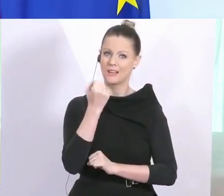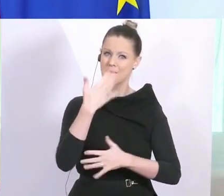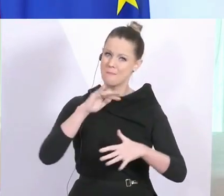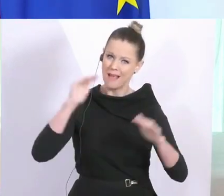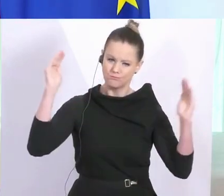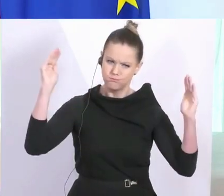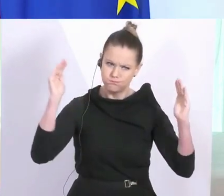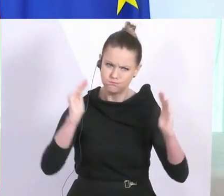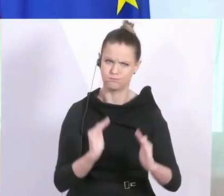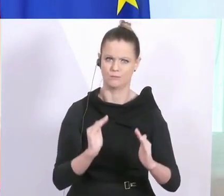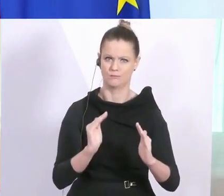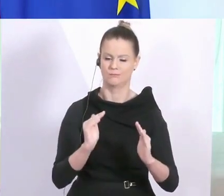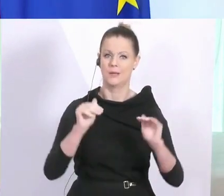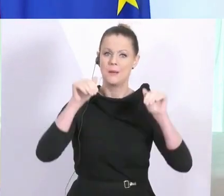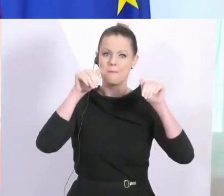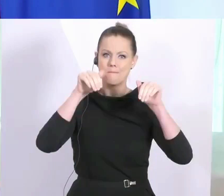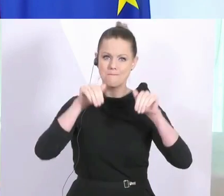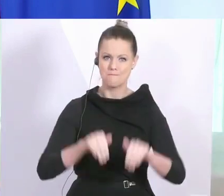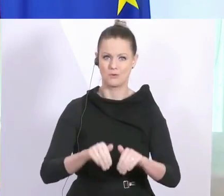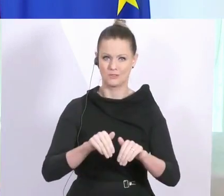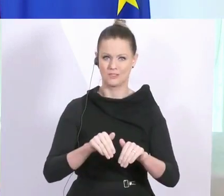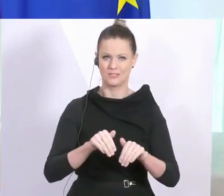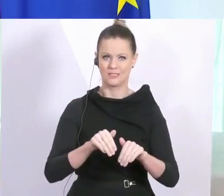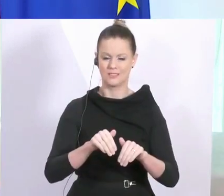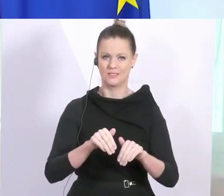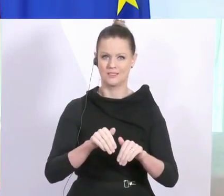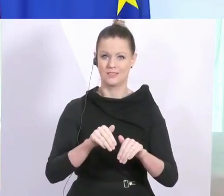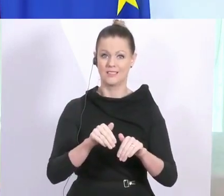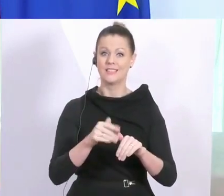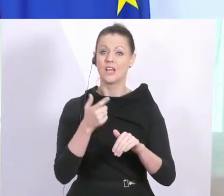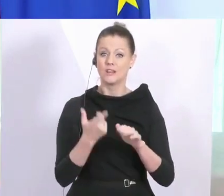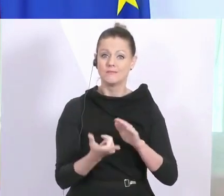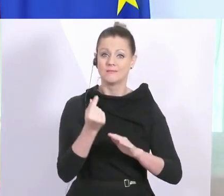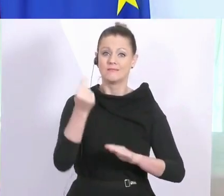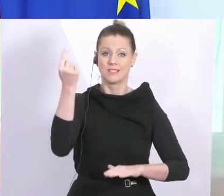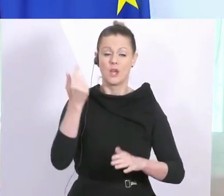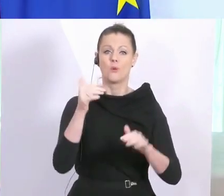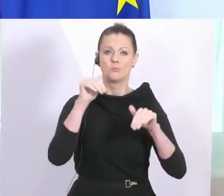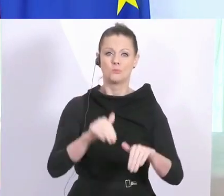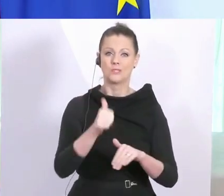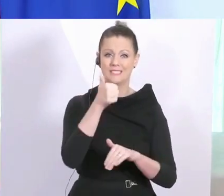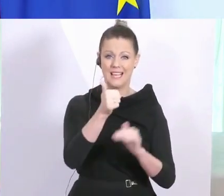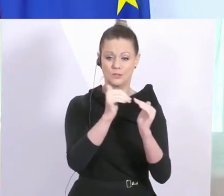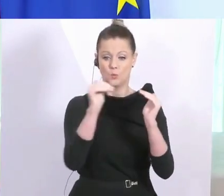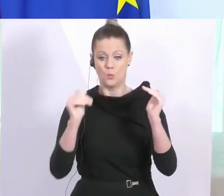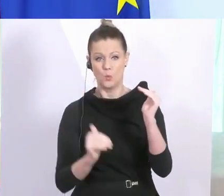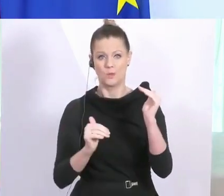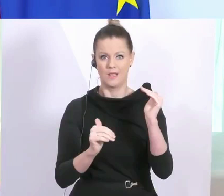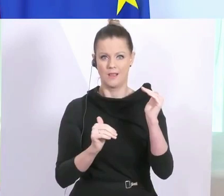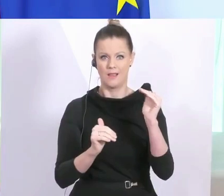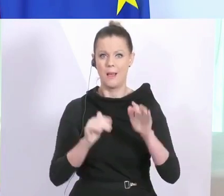drücken. Der Replikationsfaktor muss unter 1 sinken und